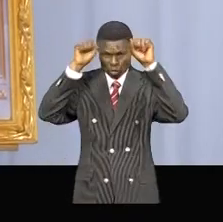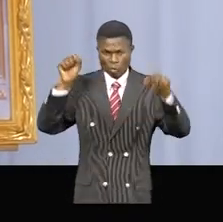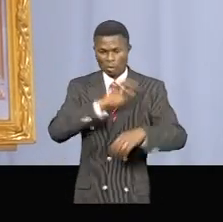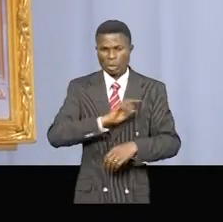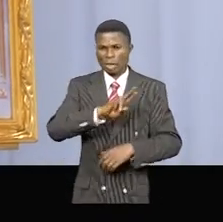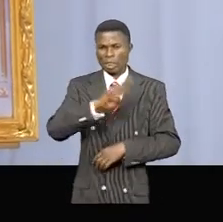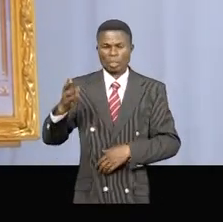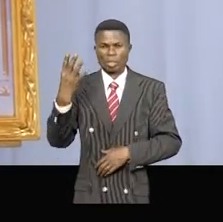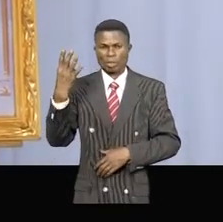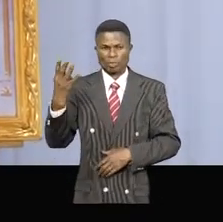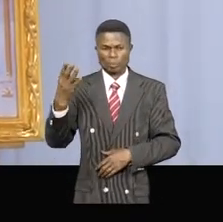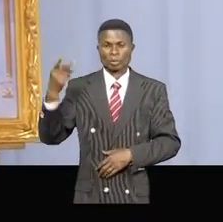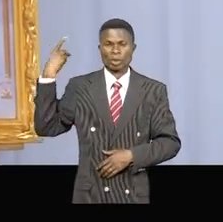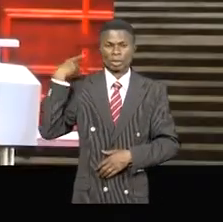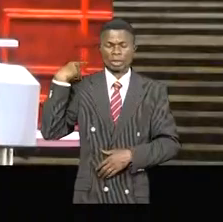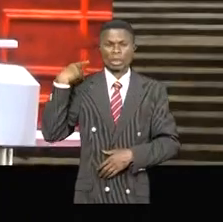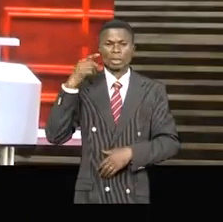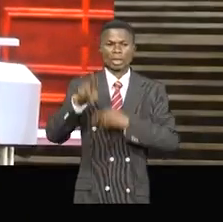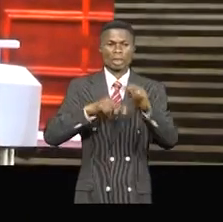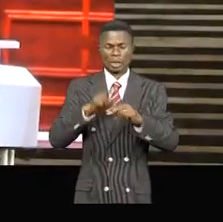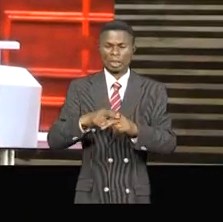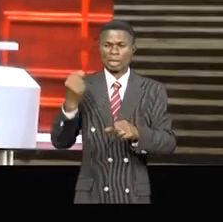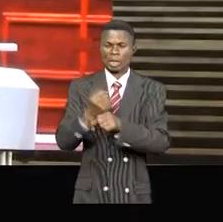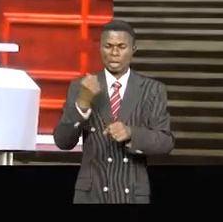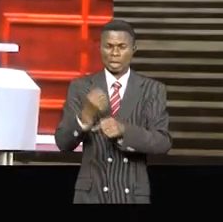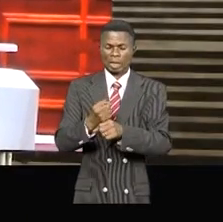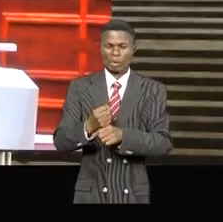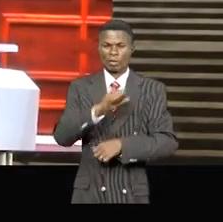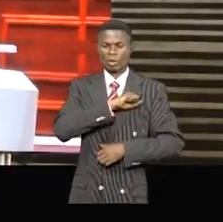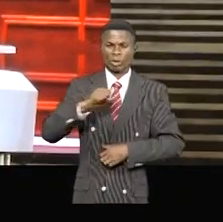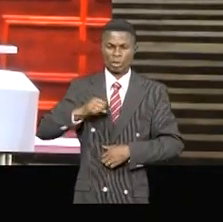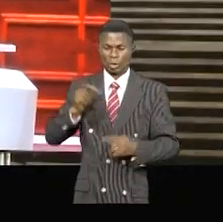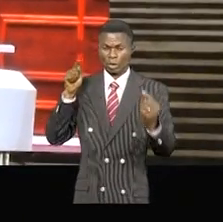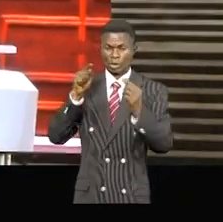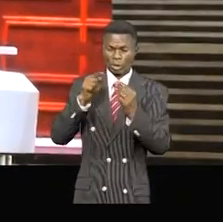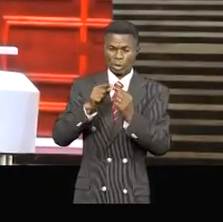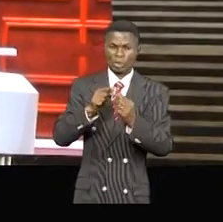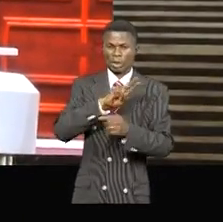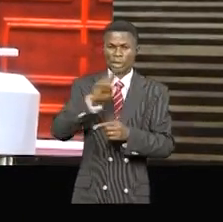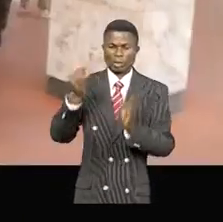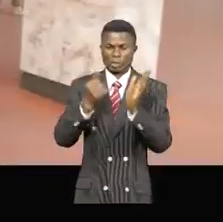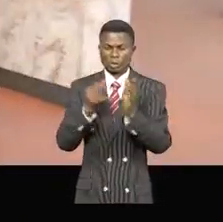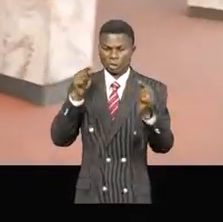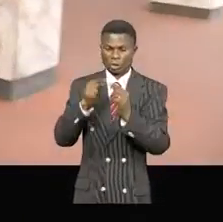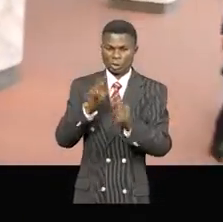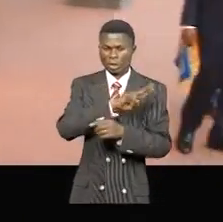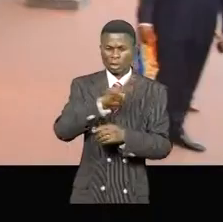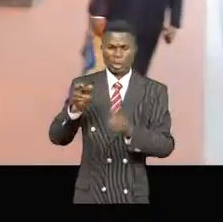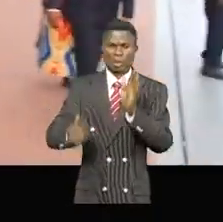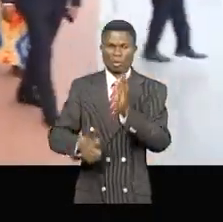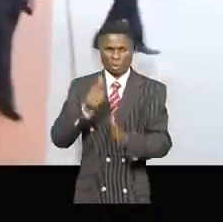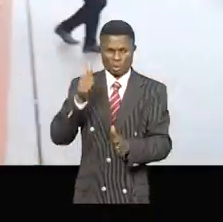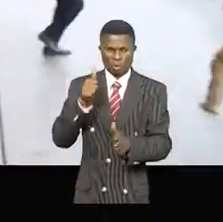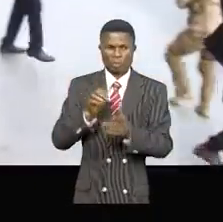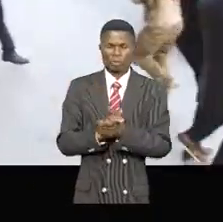2004. Thomas Lokonto a siégé au Sénat de 2006 à 2011. Le président de la République a quitté le palais du peuple